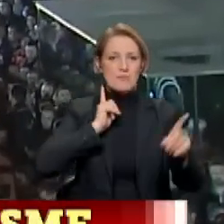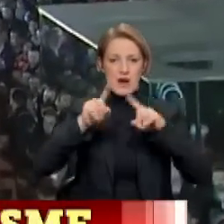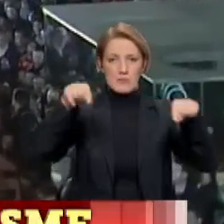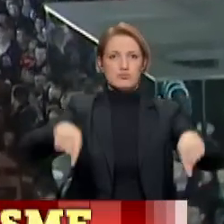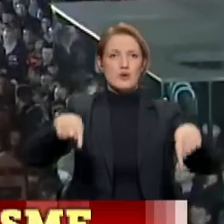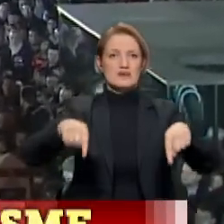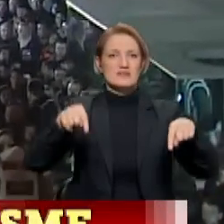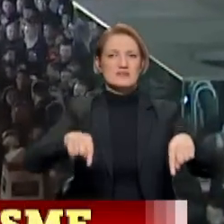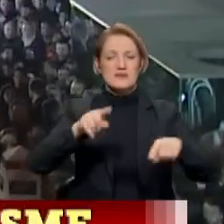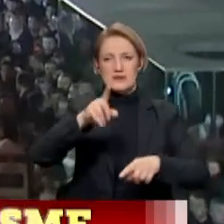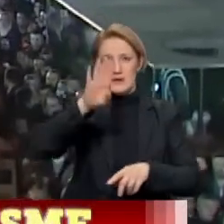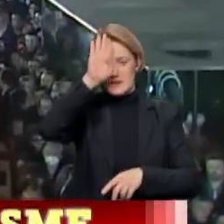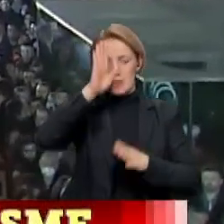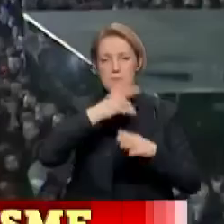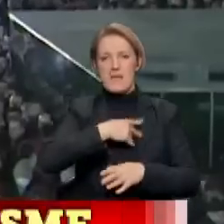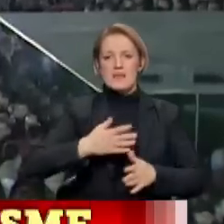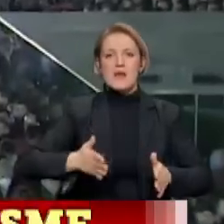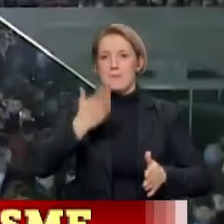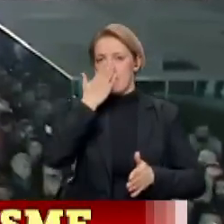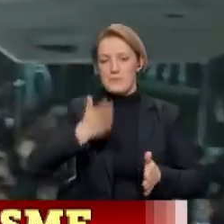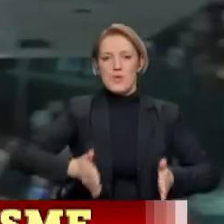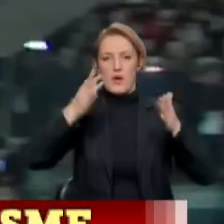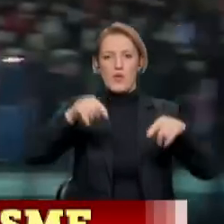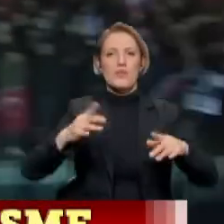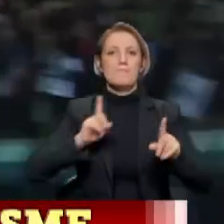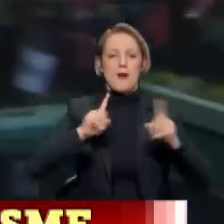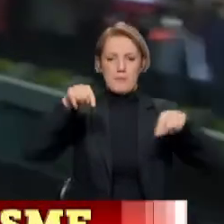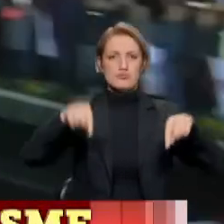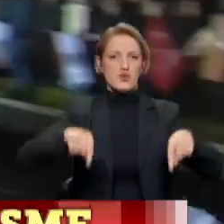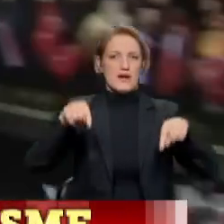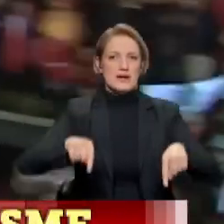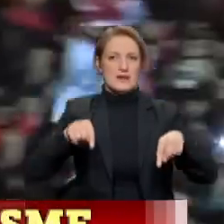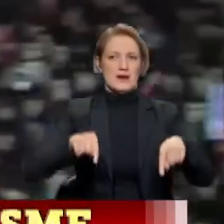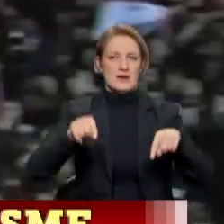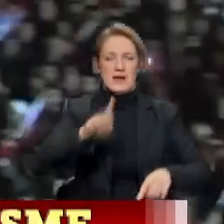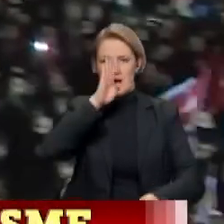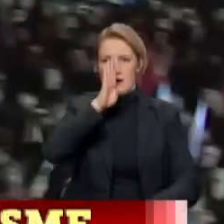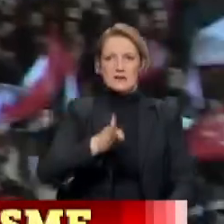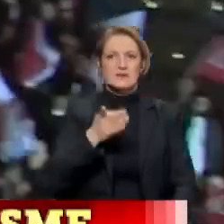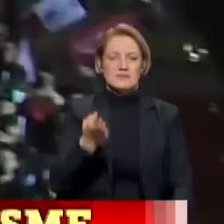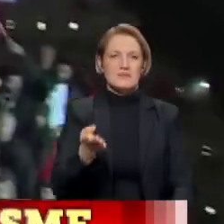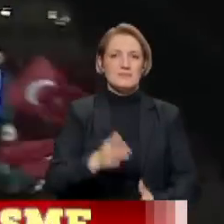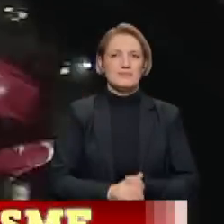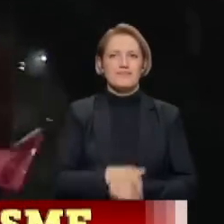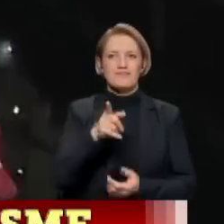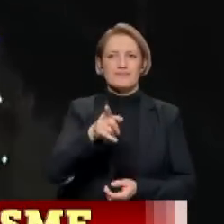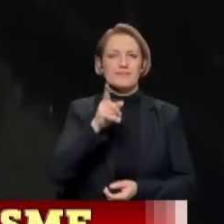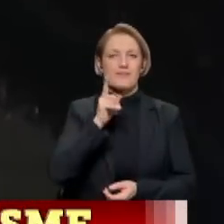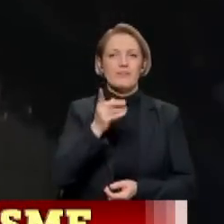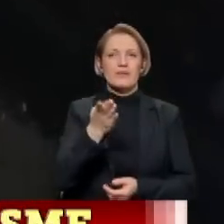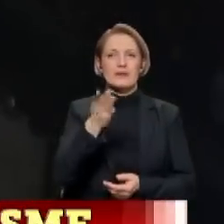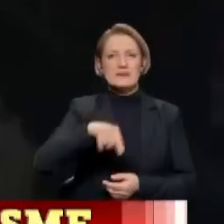burası. Saraçhane'de kurulan mahkeme. O mahkemede aklandım kardeşim.